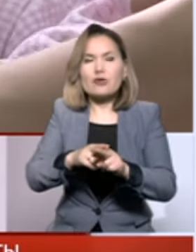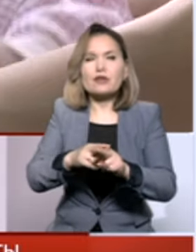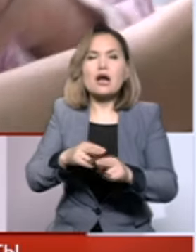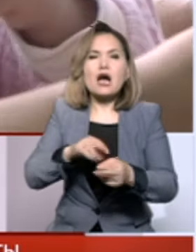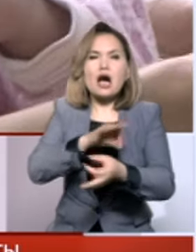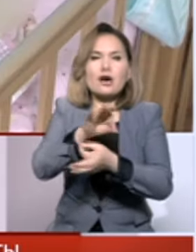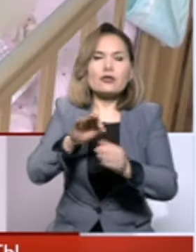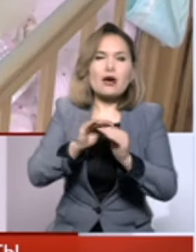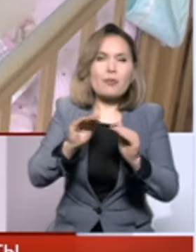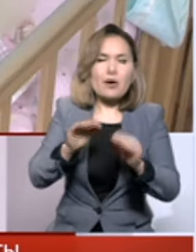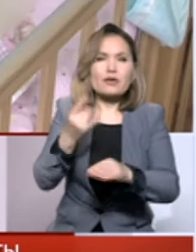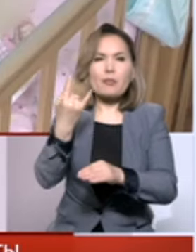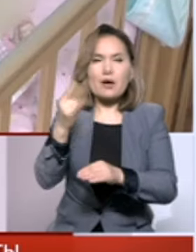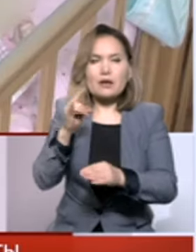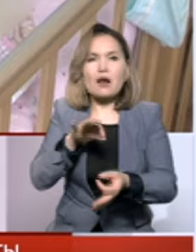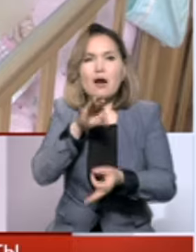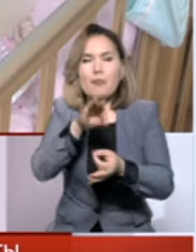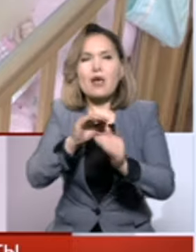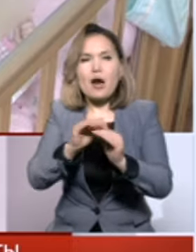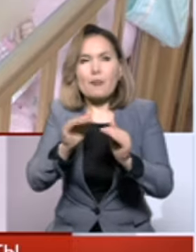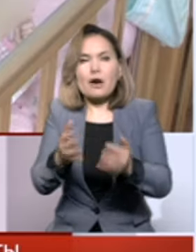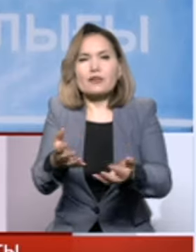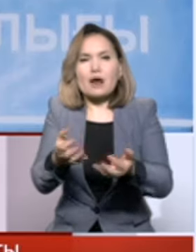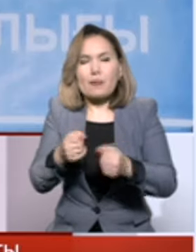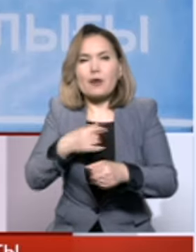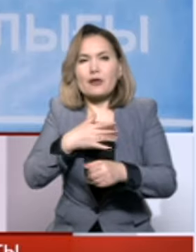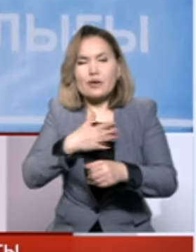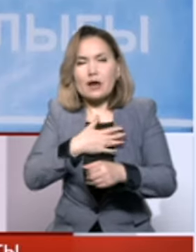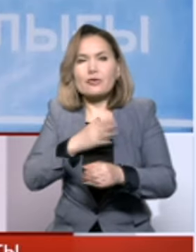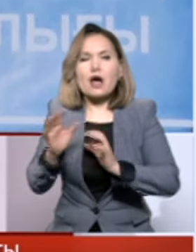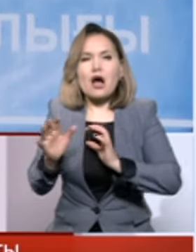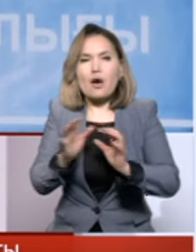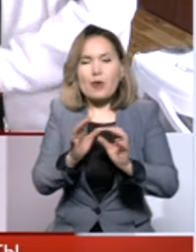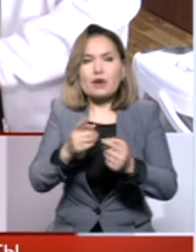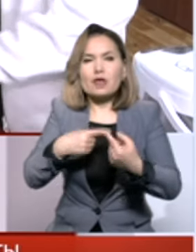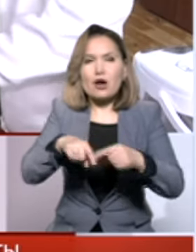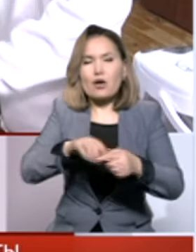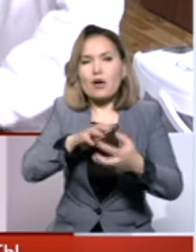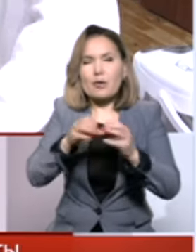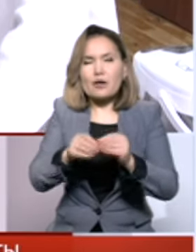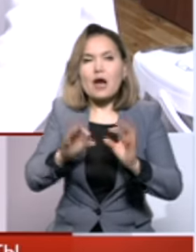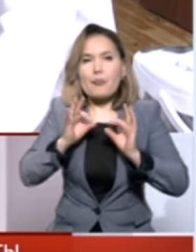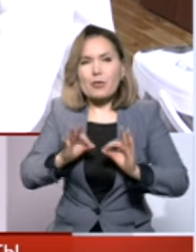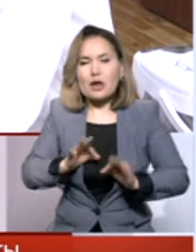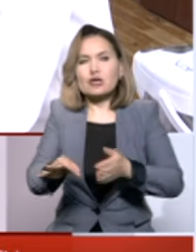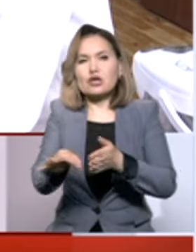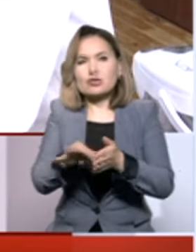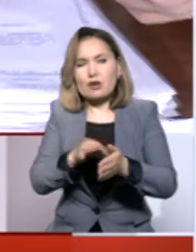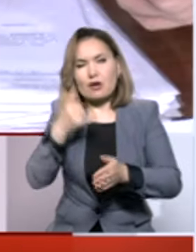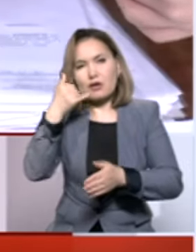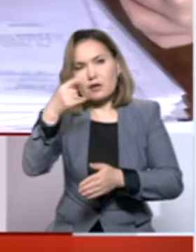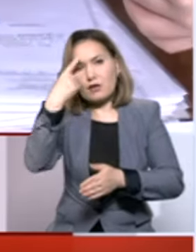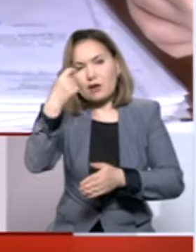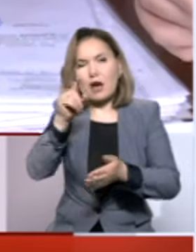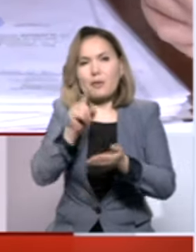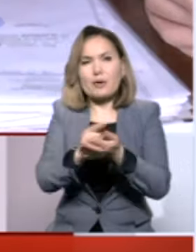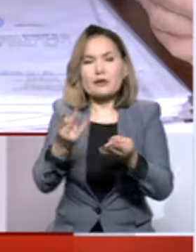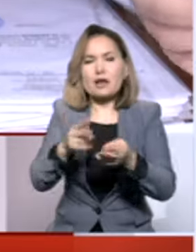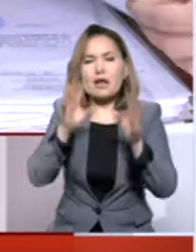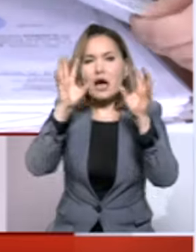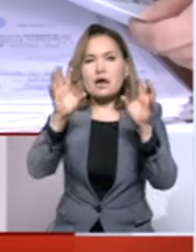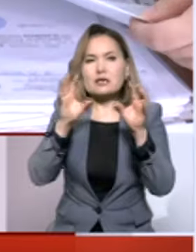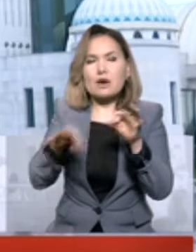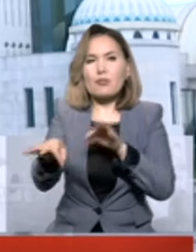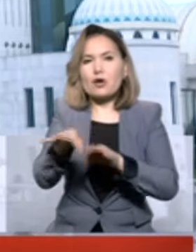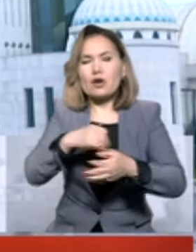және ата-ана қамқорлығынсыз қалған балаларды қабылдау кезінде қамқоршылық ұйымдарына немесе прокуратураға хабарлауға міндеттеледі. Заң жобасы